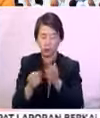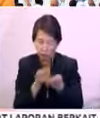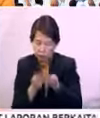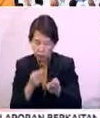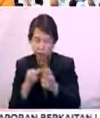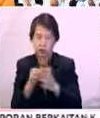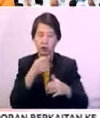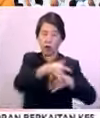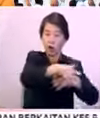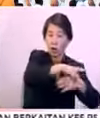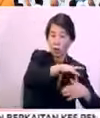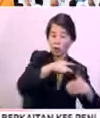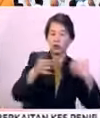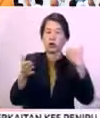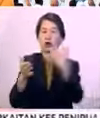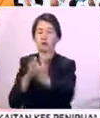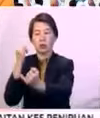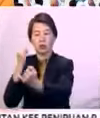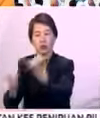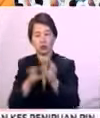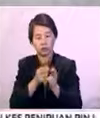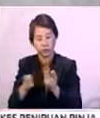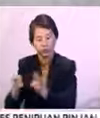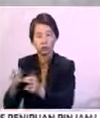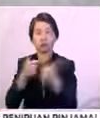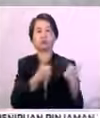diuruskan dari awal hingga akhir.